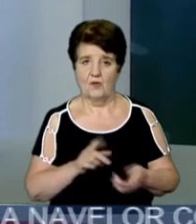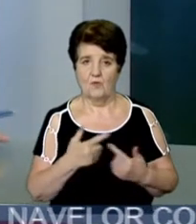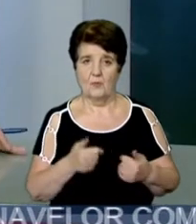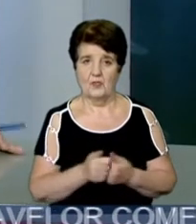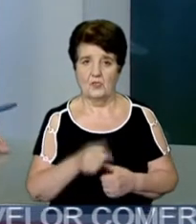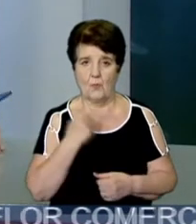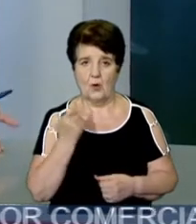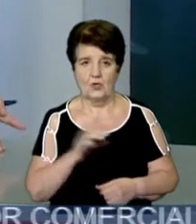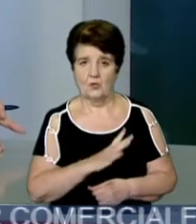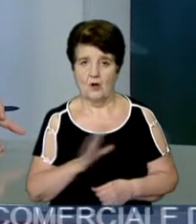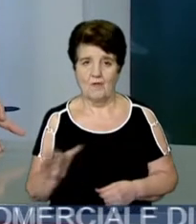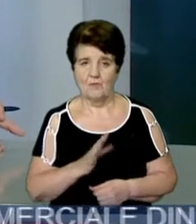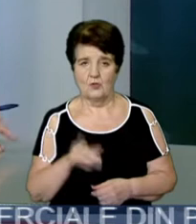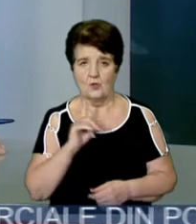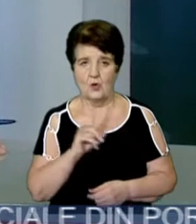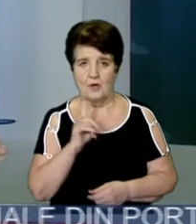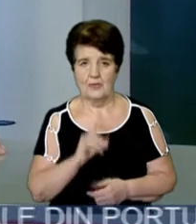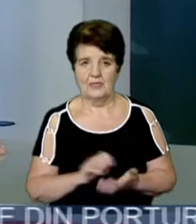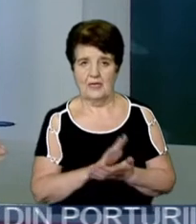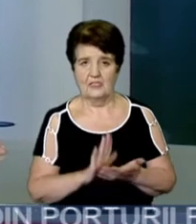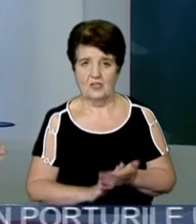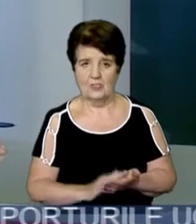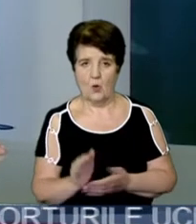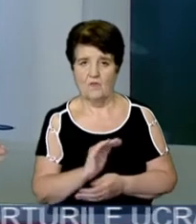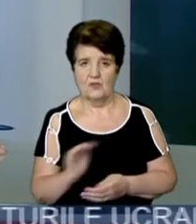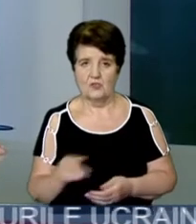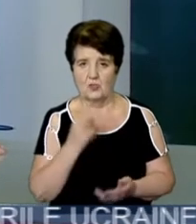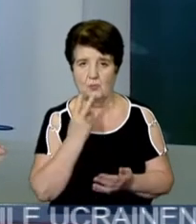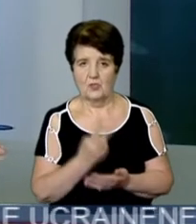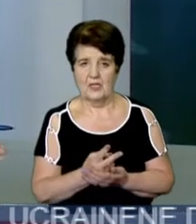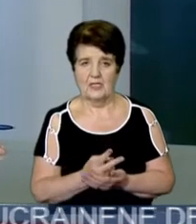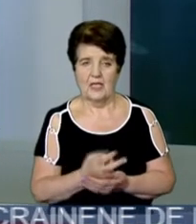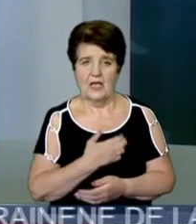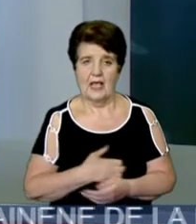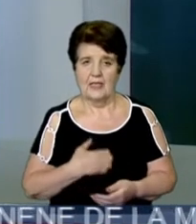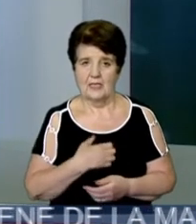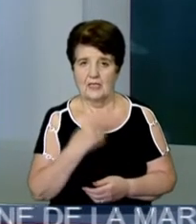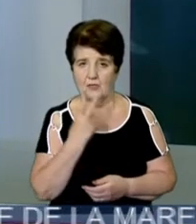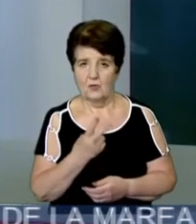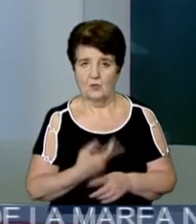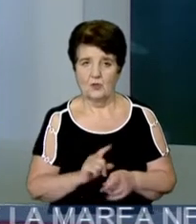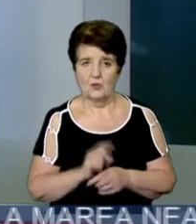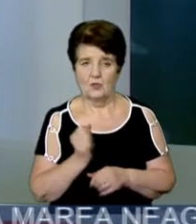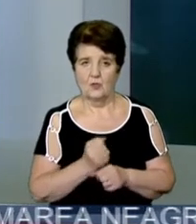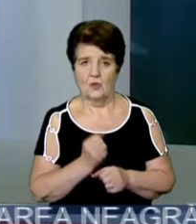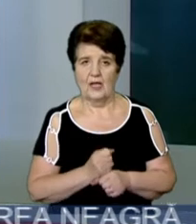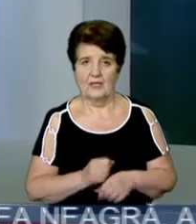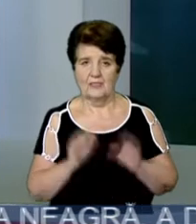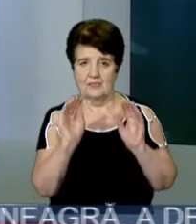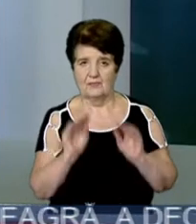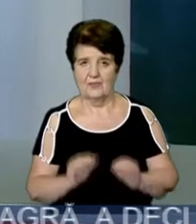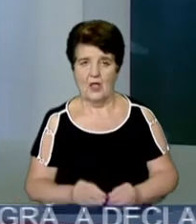Formațiunea politică nu a fost deocamdată înregistrată oficial și, potrivit edilului, în prezent se lucrează la elaborarea programului